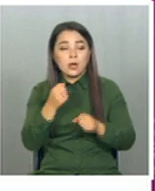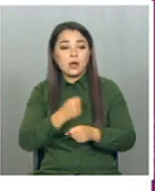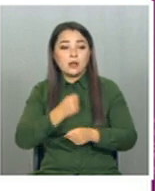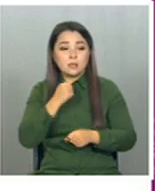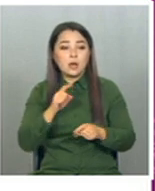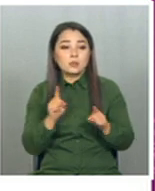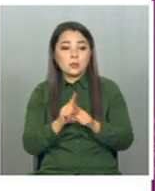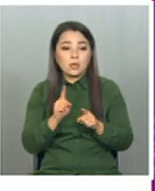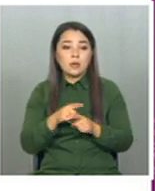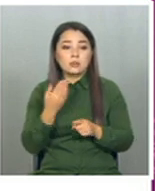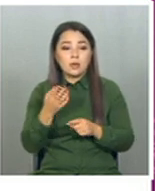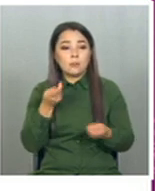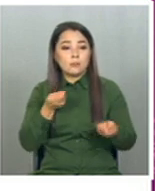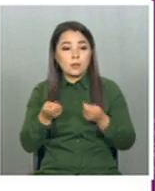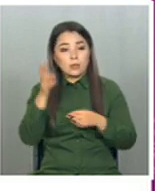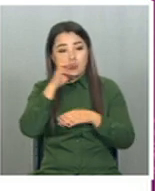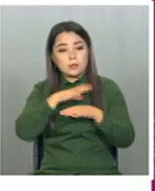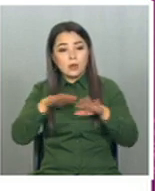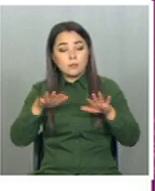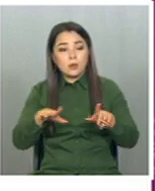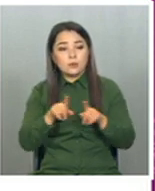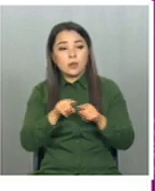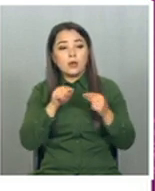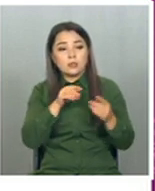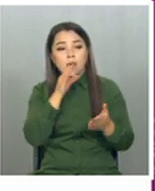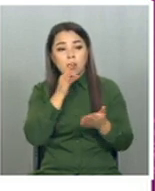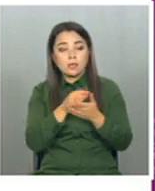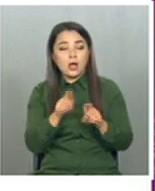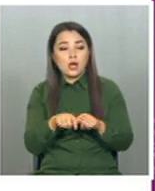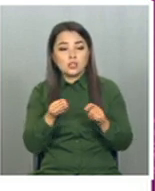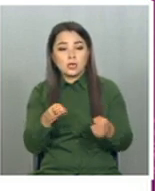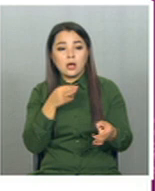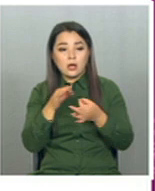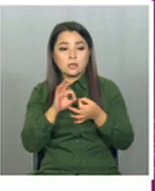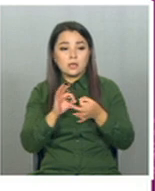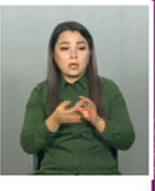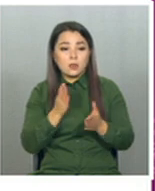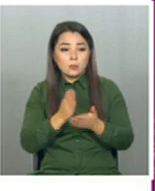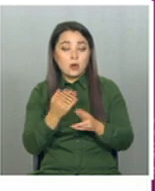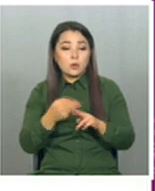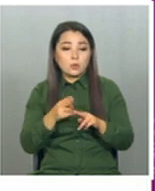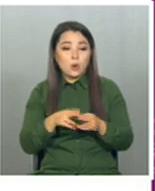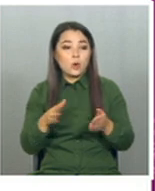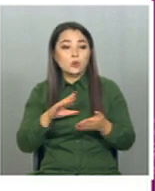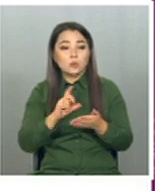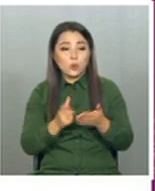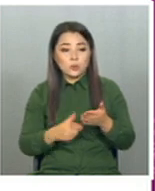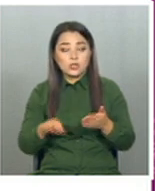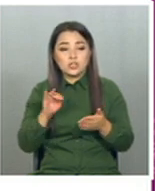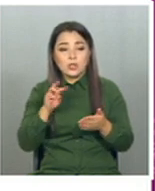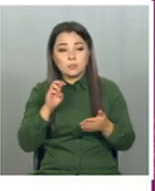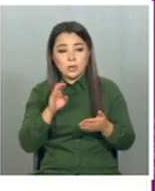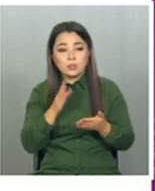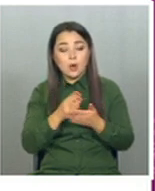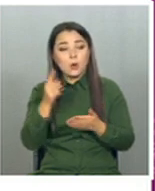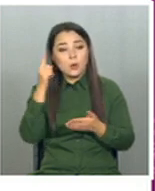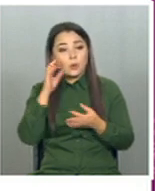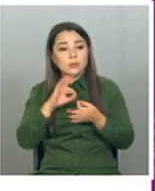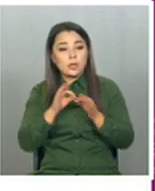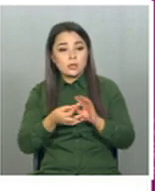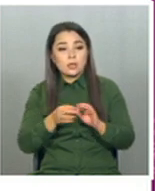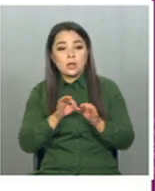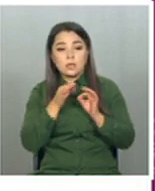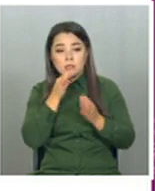қаталдығын, билік жүргізгендегі қайшылықтарын ашық айтқан. Бұл жолдардан Жиембеттің ойын бүкпей,